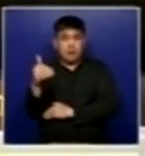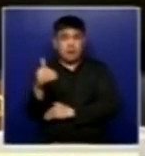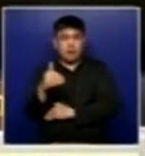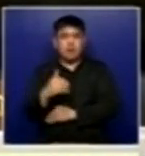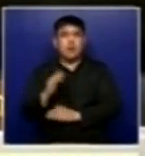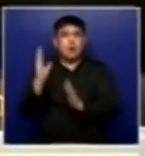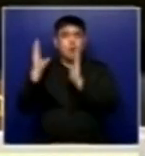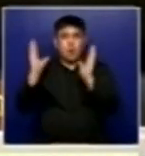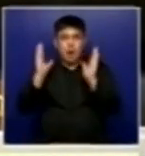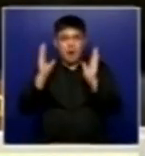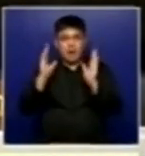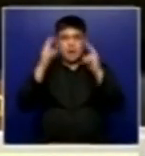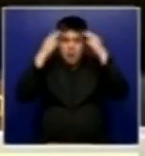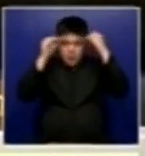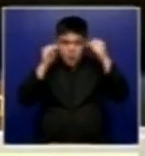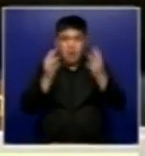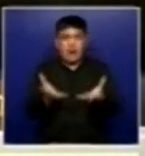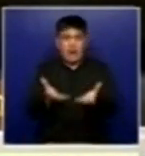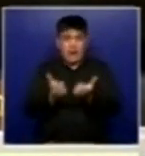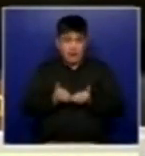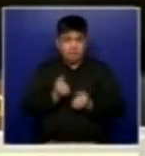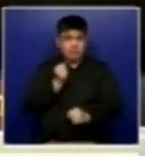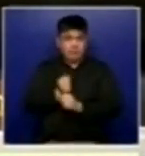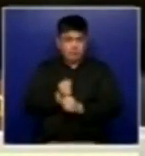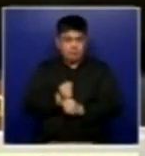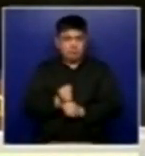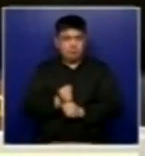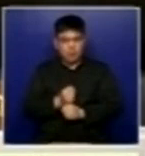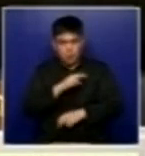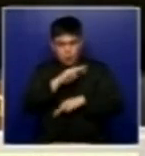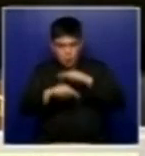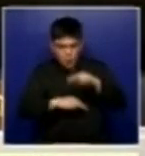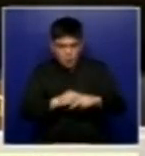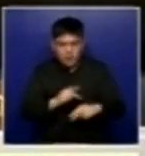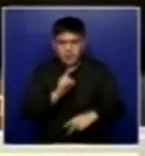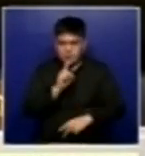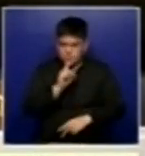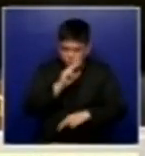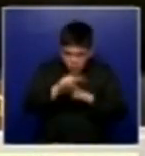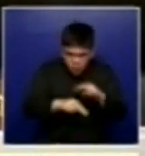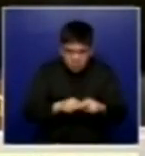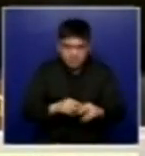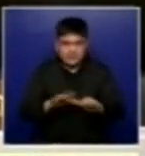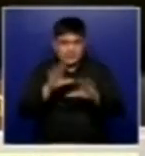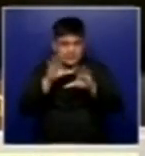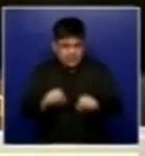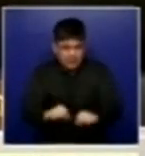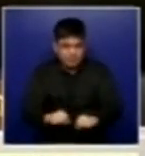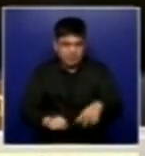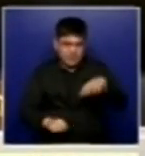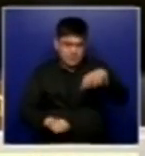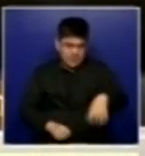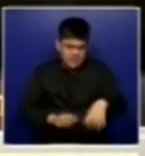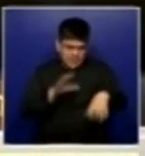ยบายของท่านนายกรัฐมนตรีก็มีการกำชับทุกพื้นที่นะครับให้มีการสืบสวนปราบปรามจับกุมแหล่งอบายมุขอย่างจ